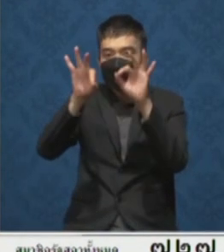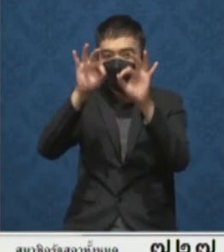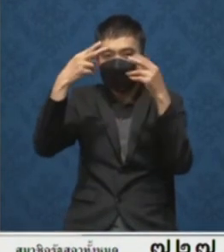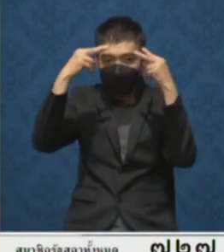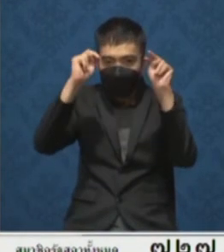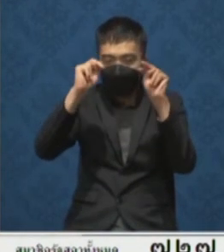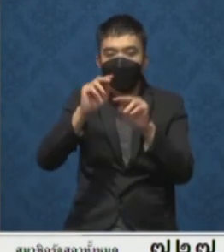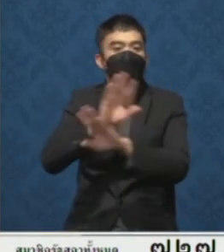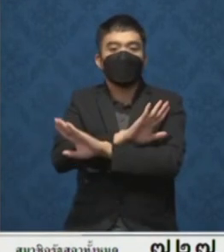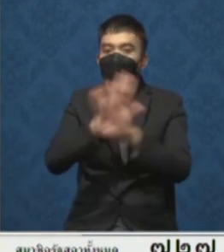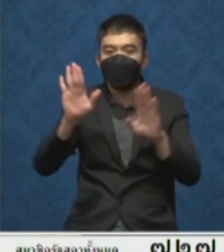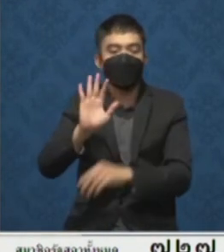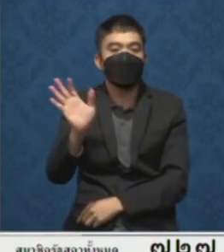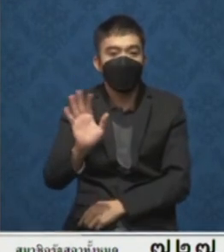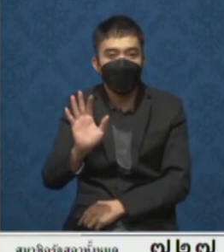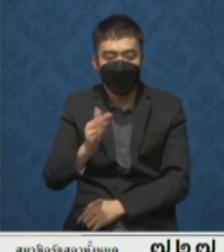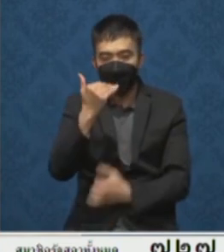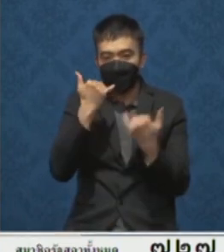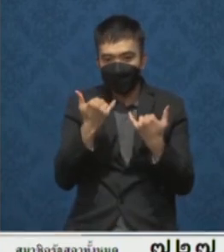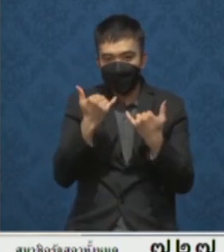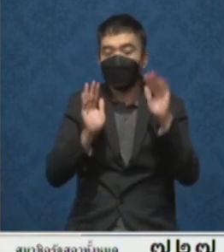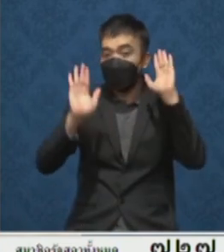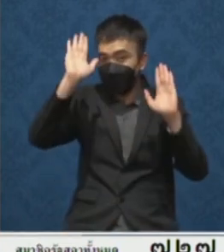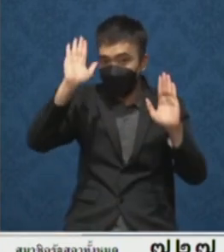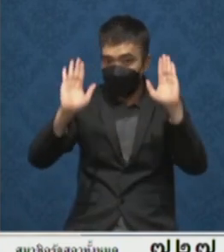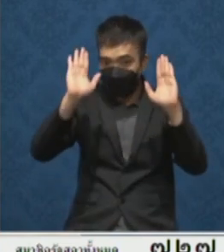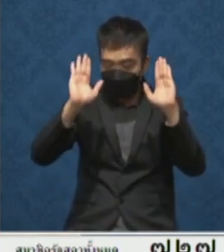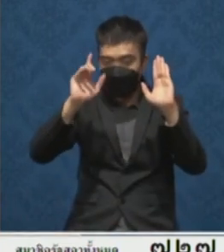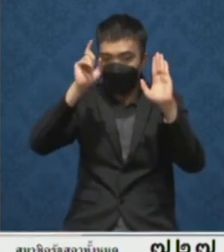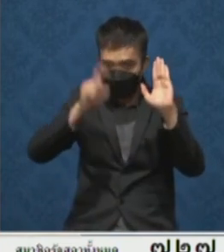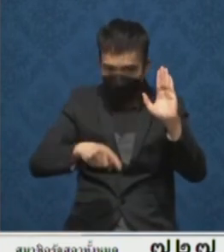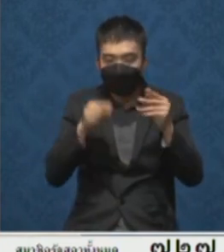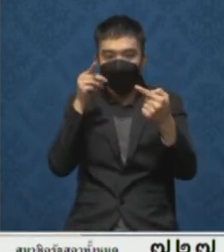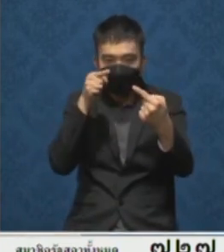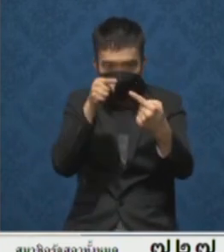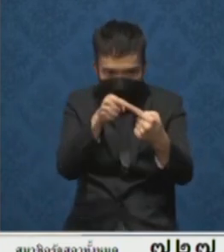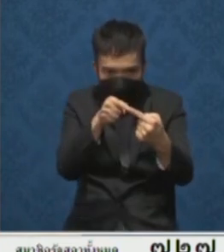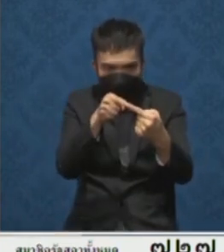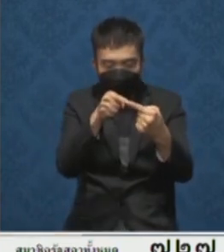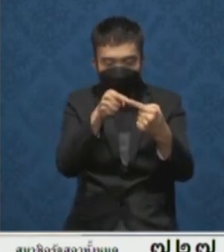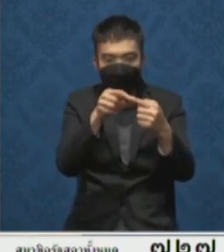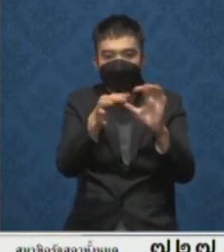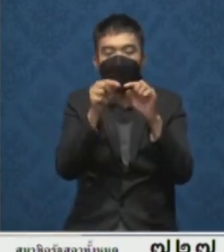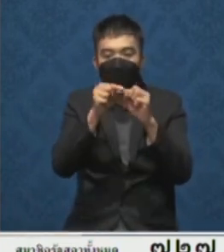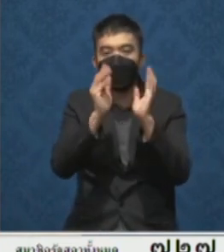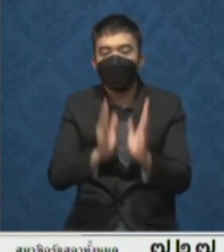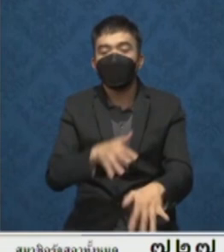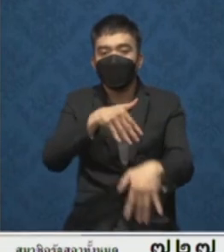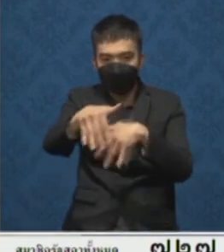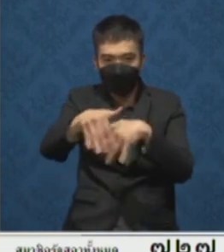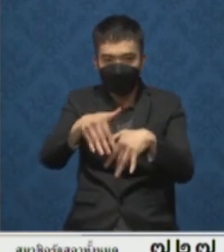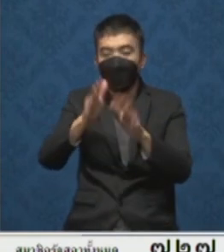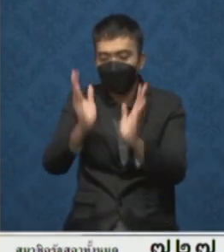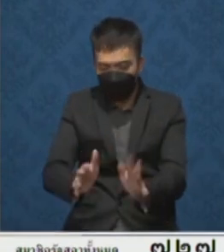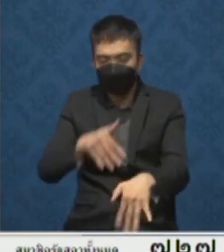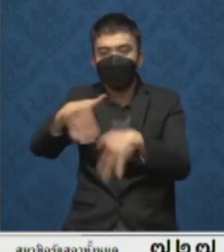ชาธิปไตยหลักก็คือยึดโยงประชาชนประชาเท่ากับประชาชนธิปไตยเท่ากับเป็นใหญ่แสดงว่าประชาชน